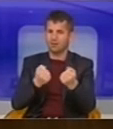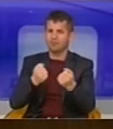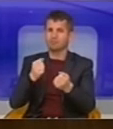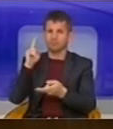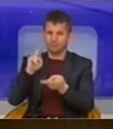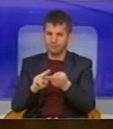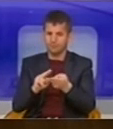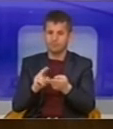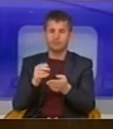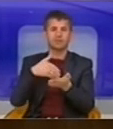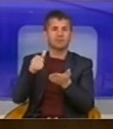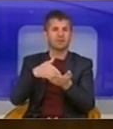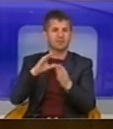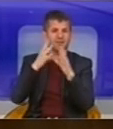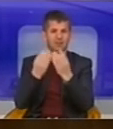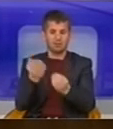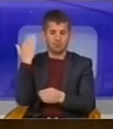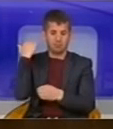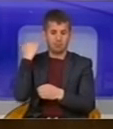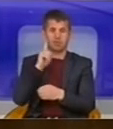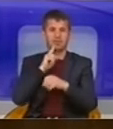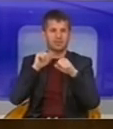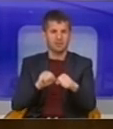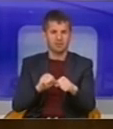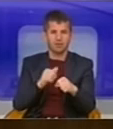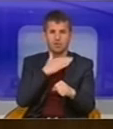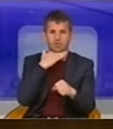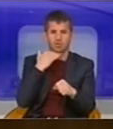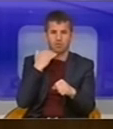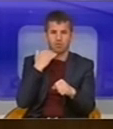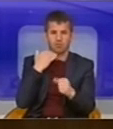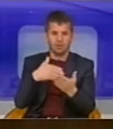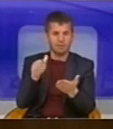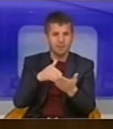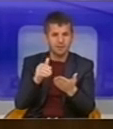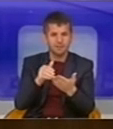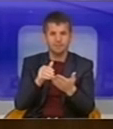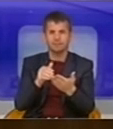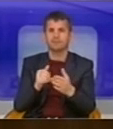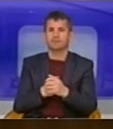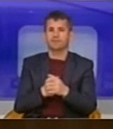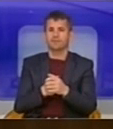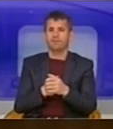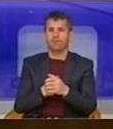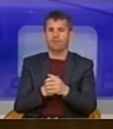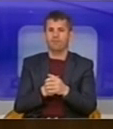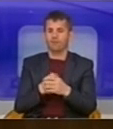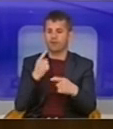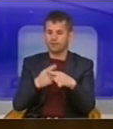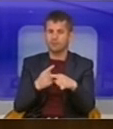luksit, për cilat deri me tani në krahasim me qeveritë tjera kanë qenë shumë alarmante, dhe njëkohësisht në bën thirrje shumë